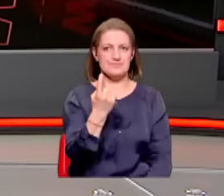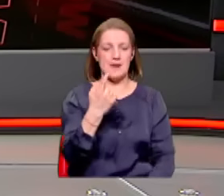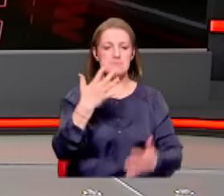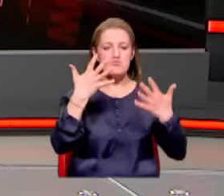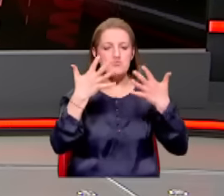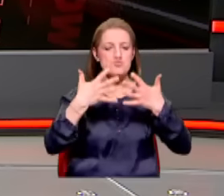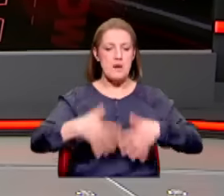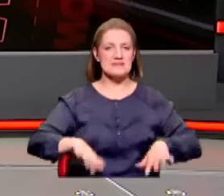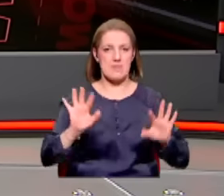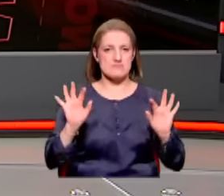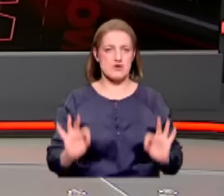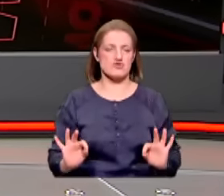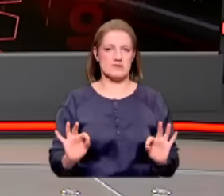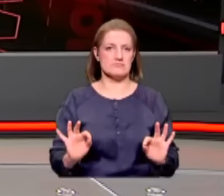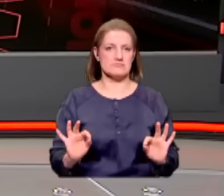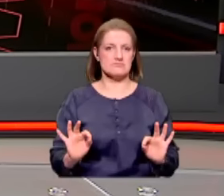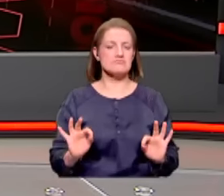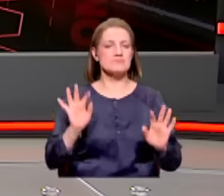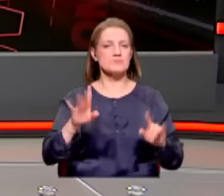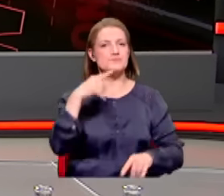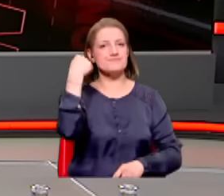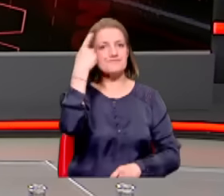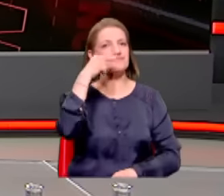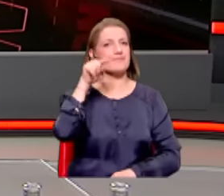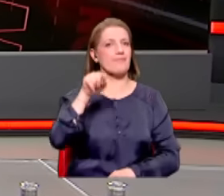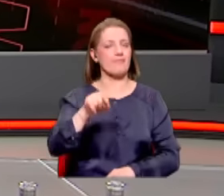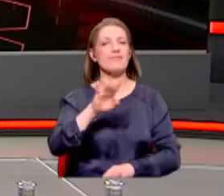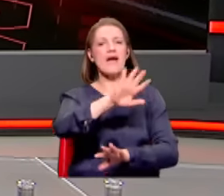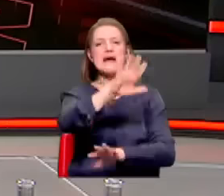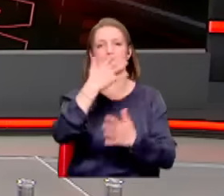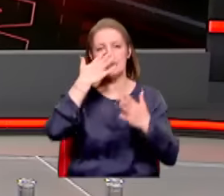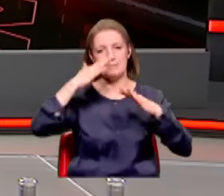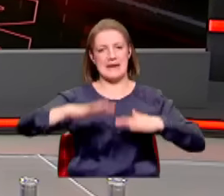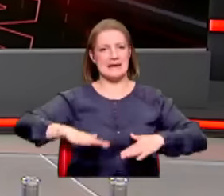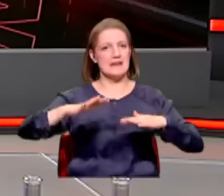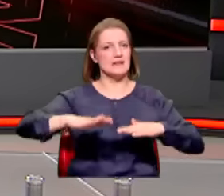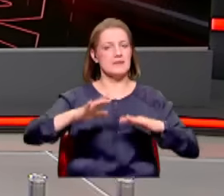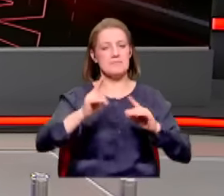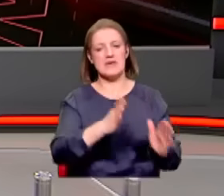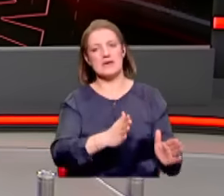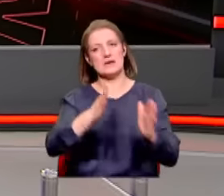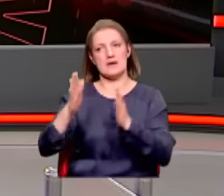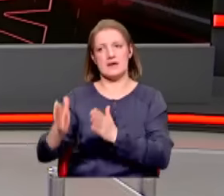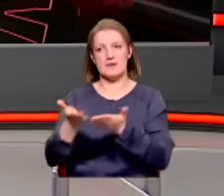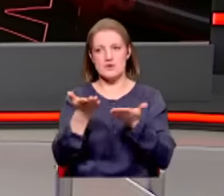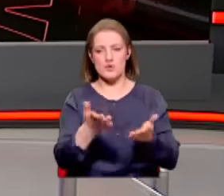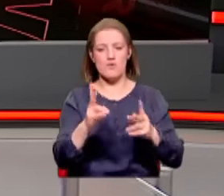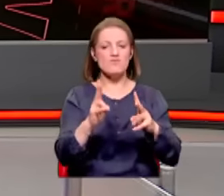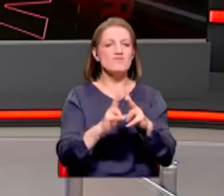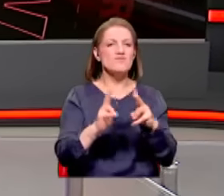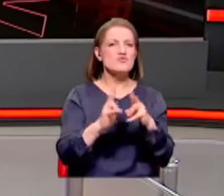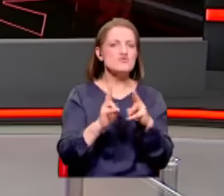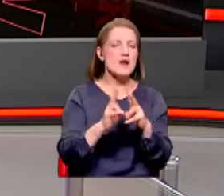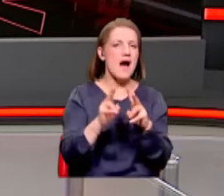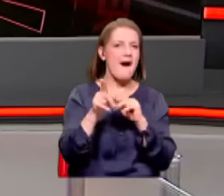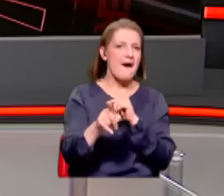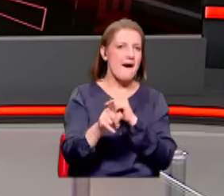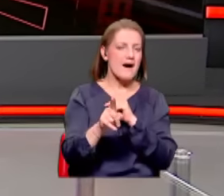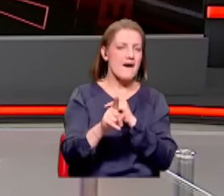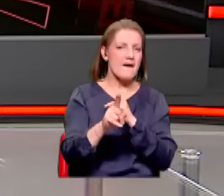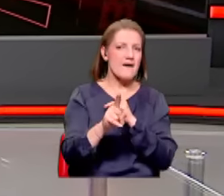muhasebe başladı. Dolayısıyla herkesin beklediği bir yandan şu, fatura kime kesilecek